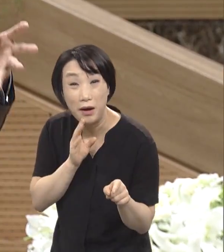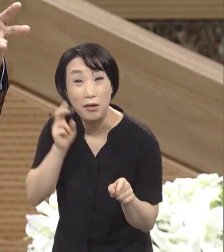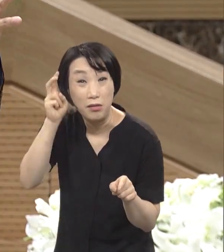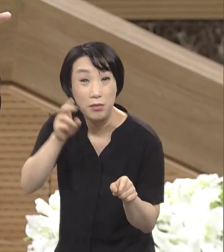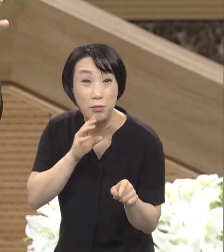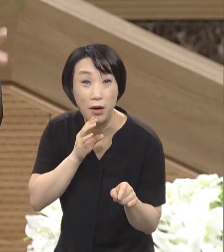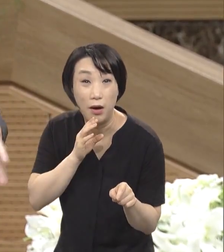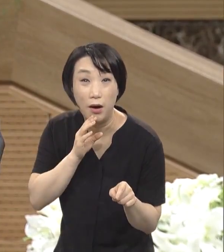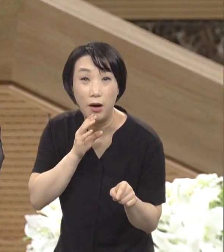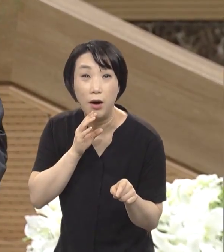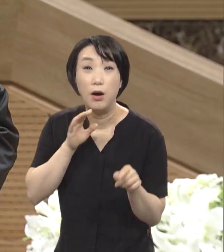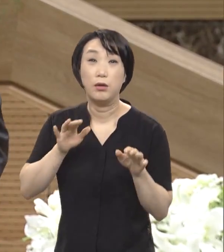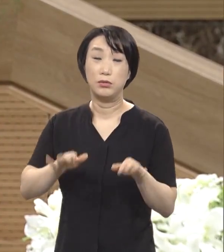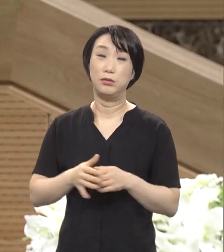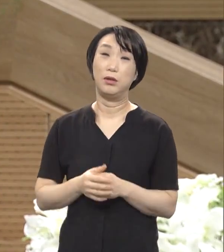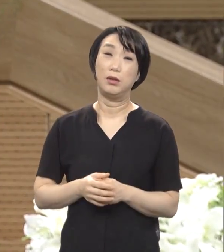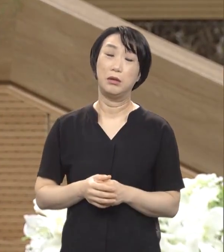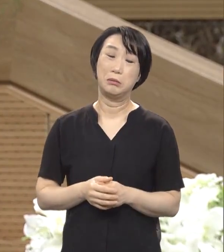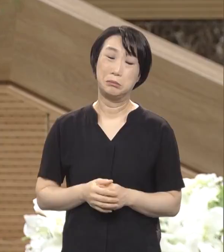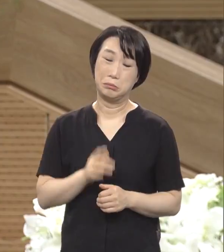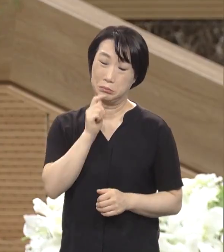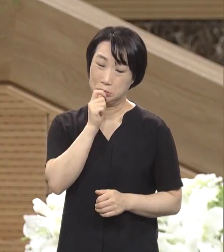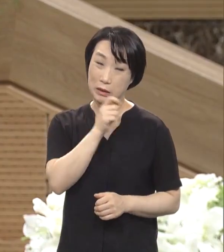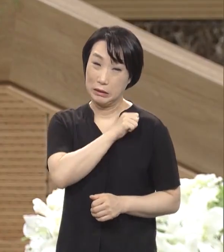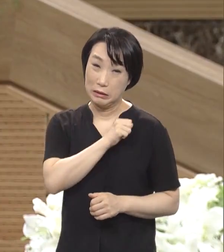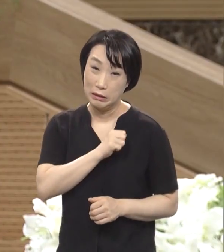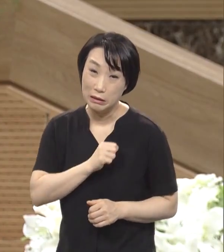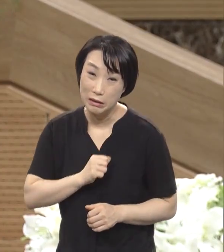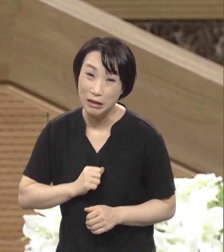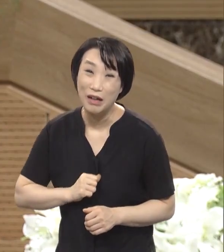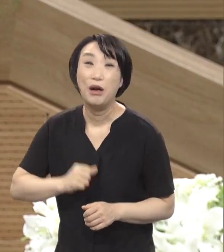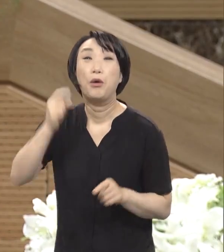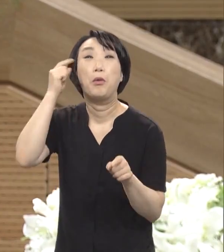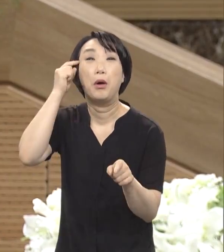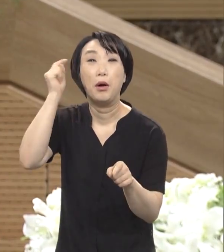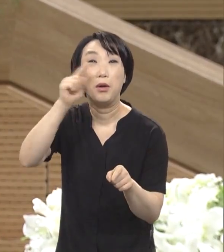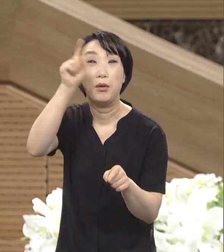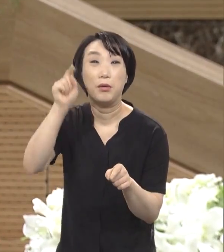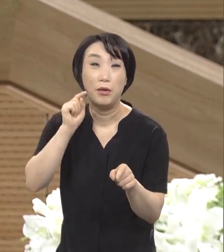현장에서 보시면서 어떻게